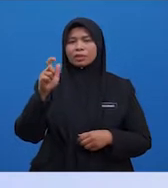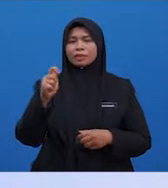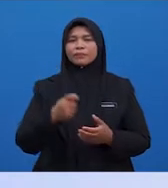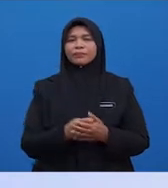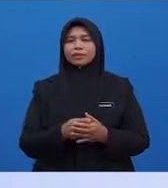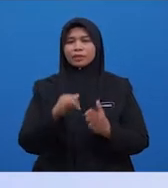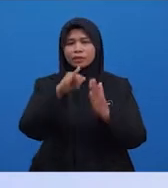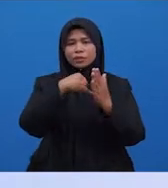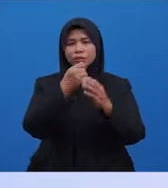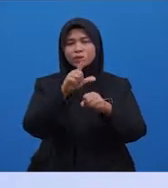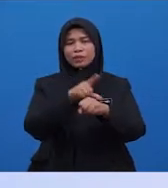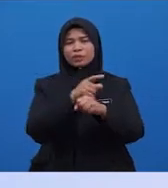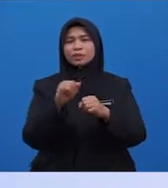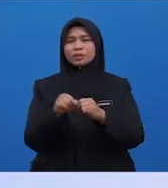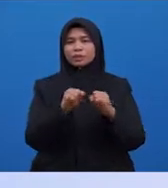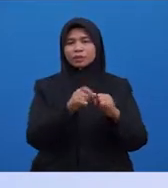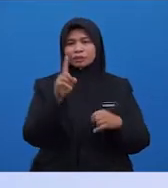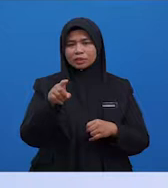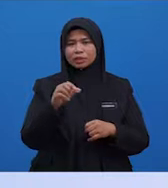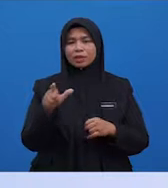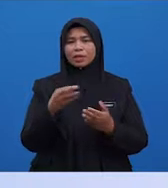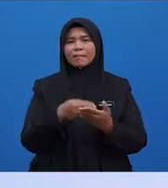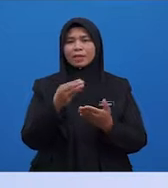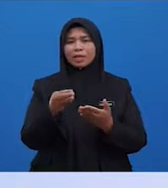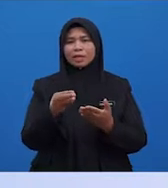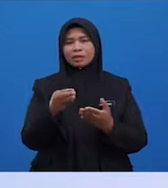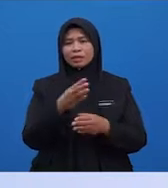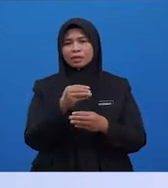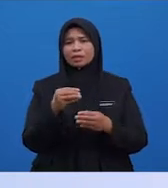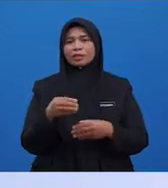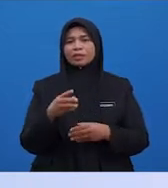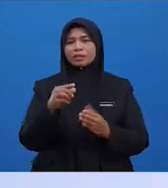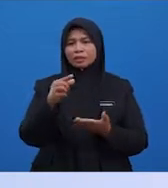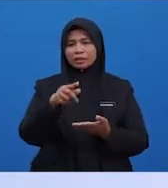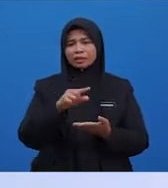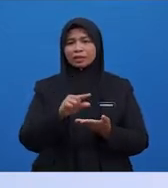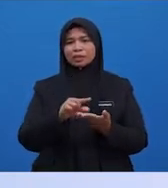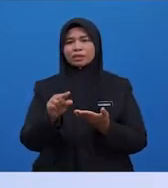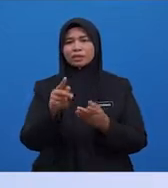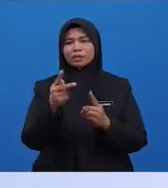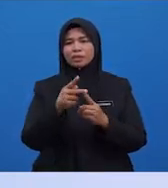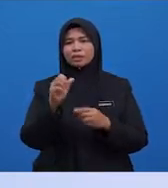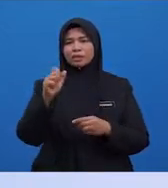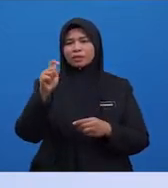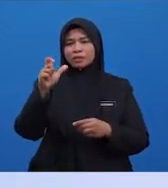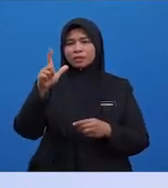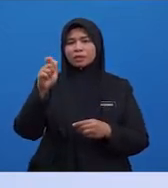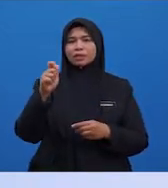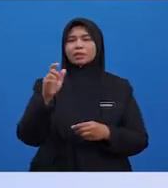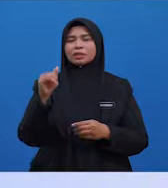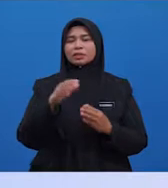juga mestilah memberi atau mewujudkan ganjaran kepada atlet yang cemerlang dan